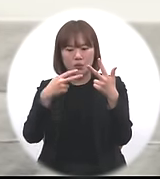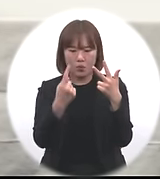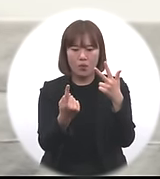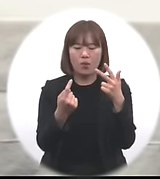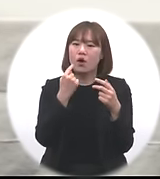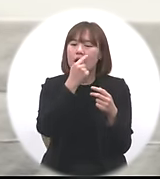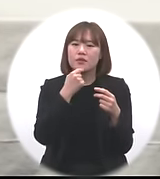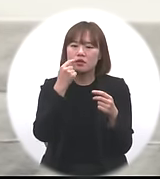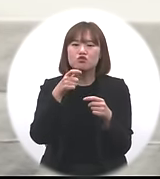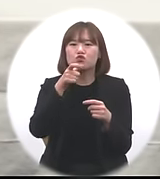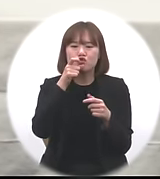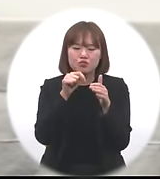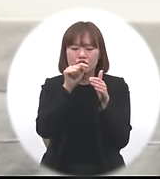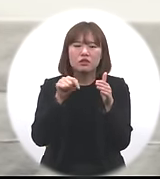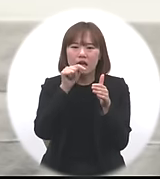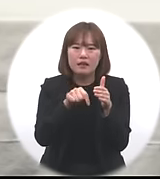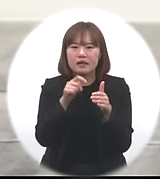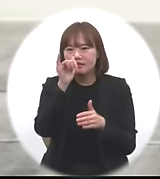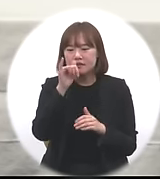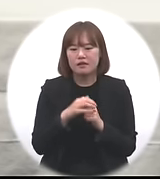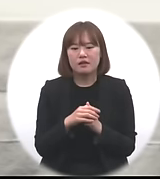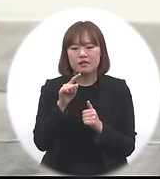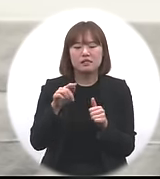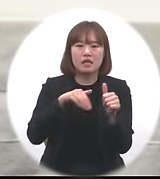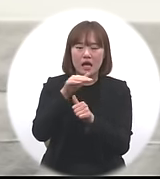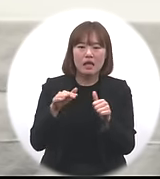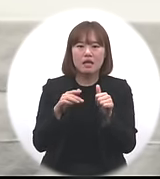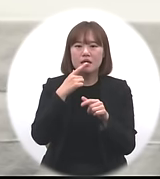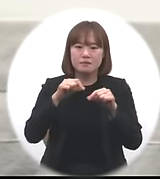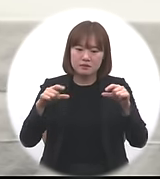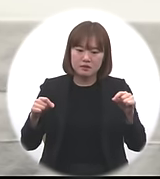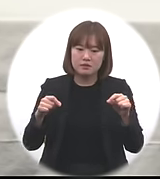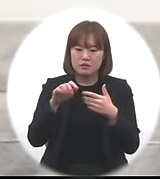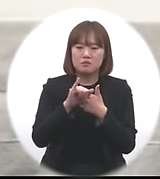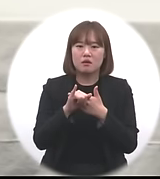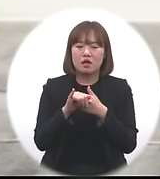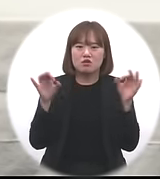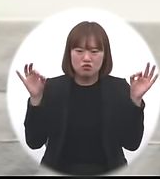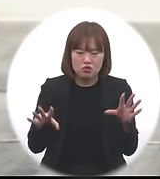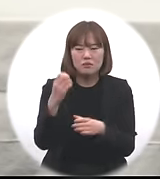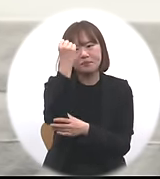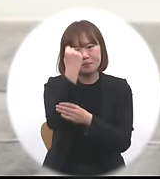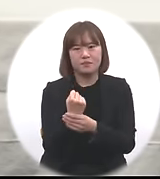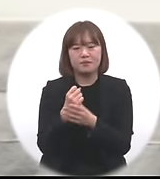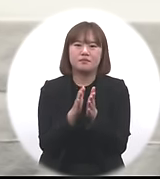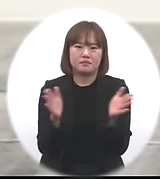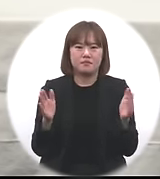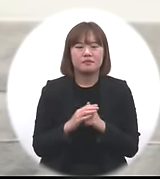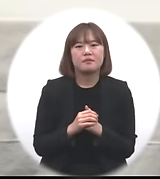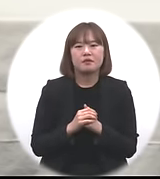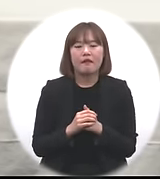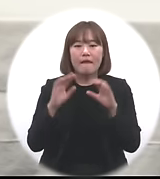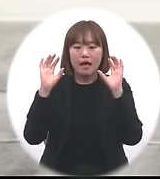37도. 거기다가 완전히 수분 속에. 이 상황에서 음식물이 있으면 무조건 순식간에 부패가